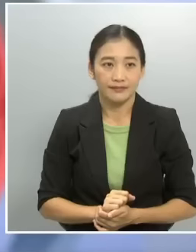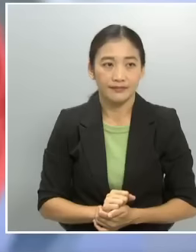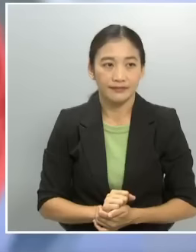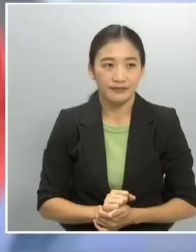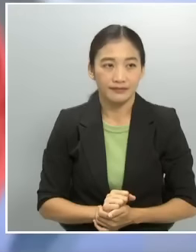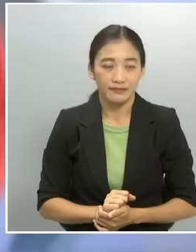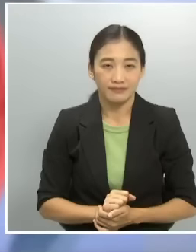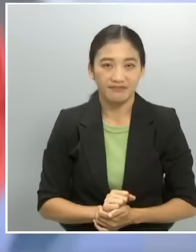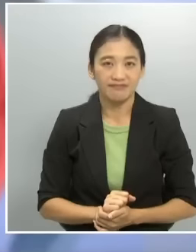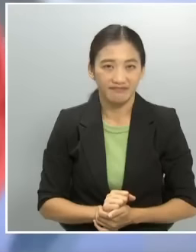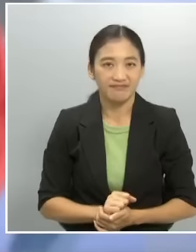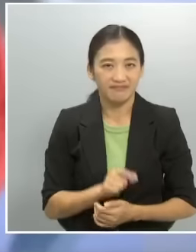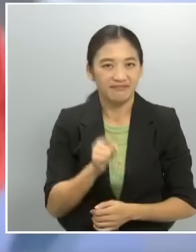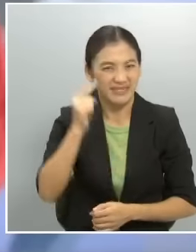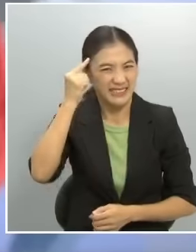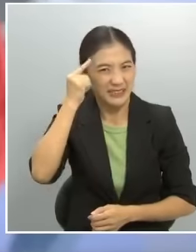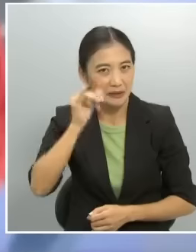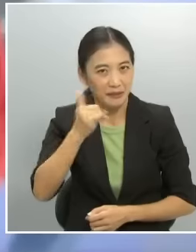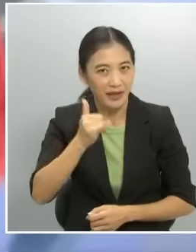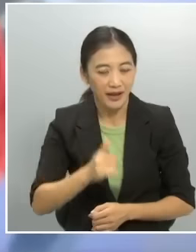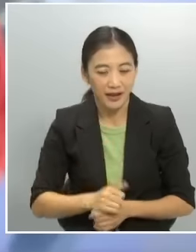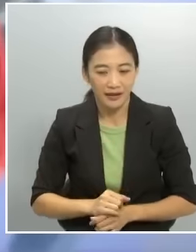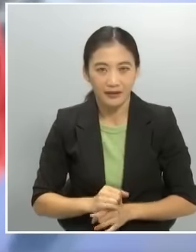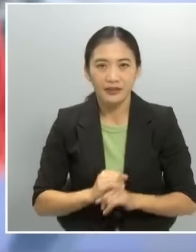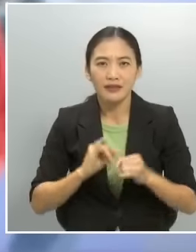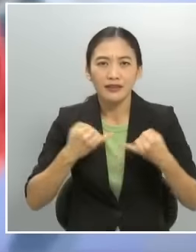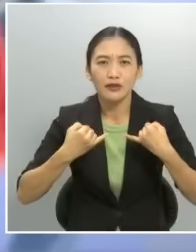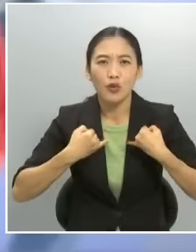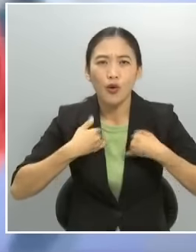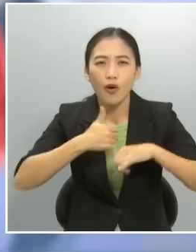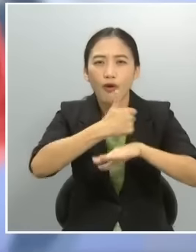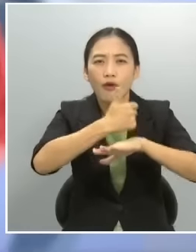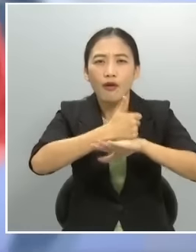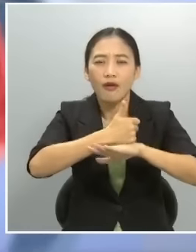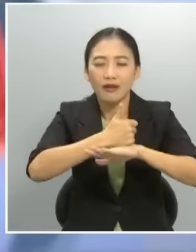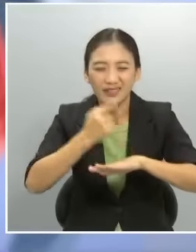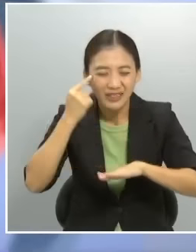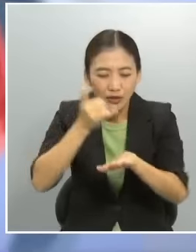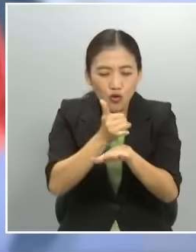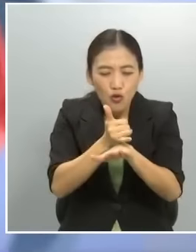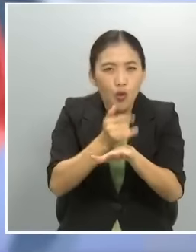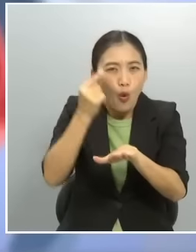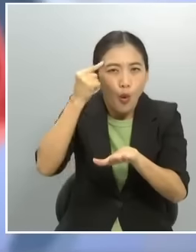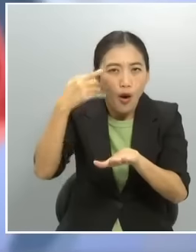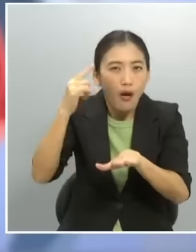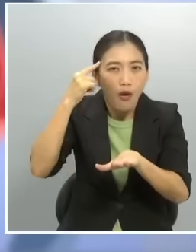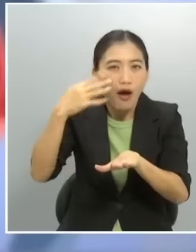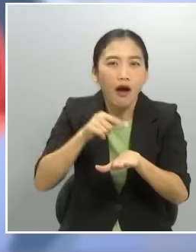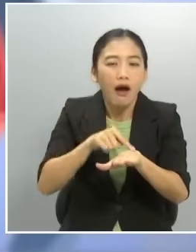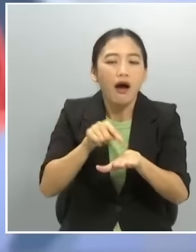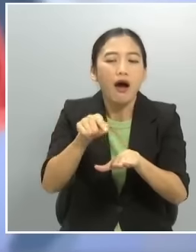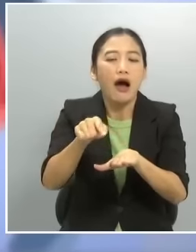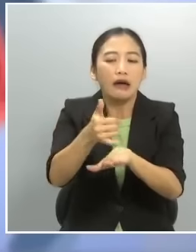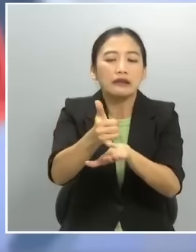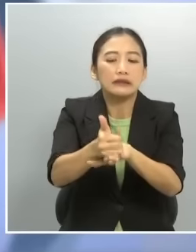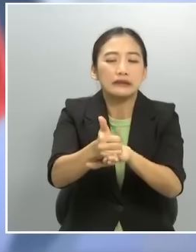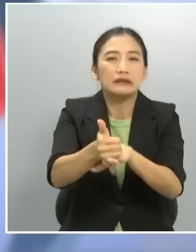คุยกับตำรวจเชื่อผม ค่ะ เพราะว่าคือนายเนี่ยน่าจะแบบรู้อยู่แล้วว่ารู้อยู่แล้วว่าติ๊กเนี่ยท